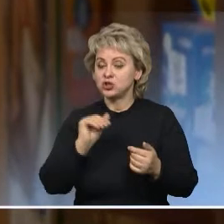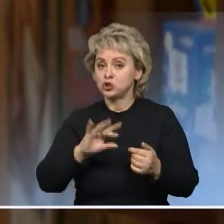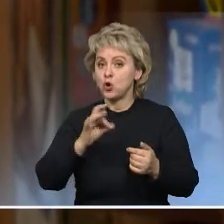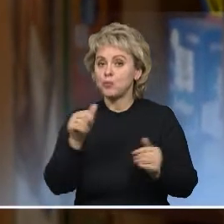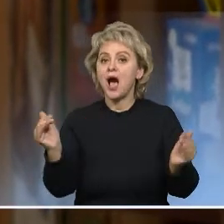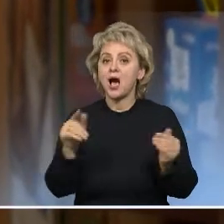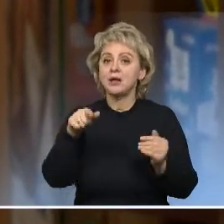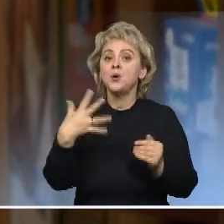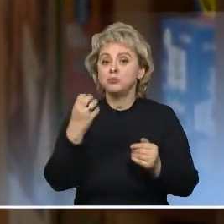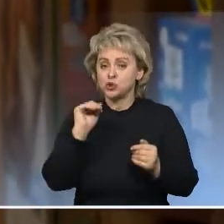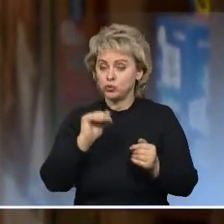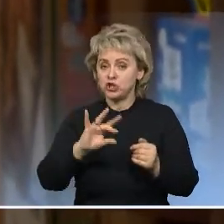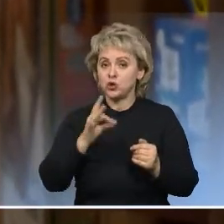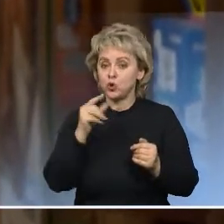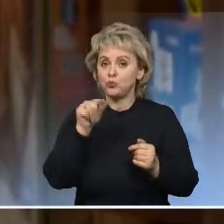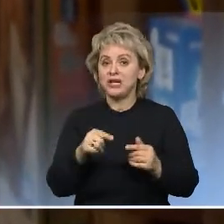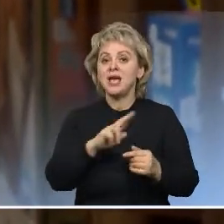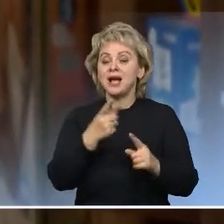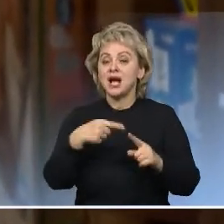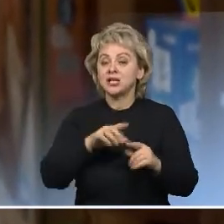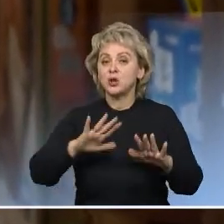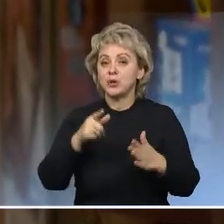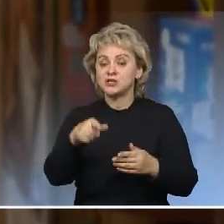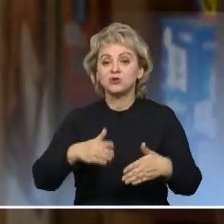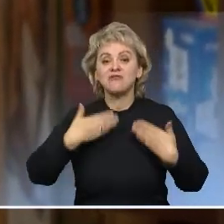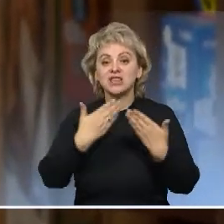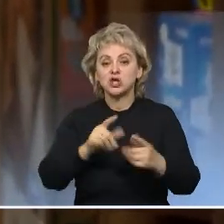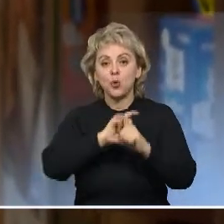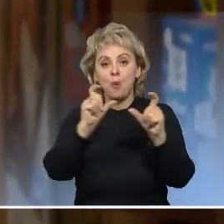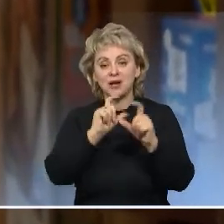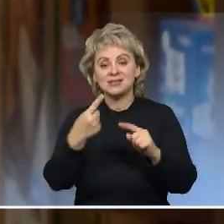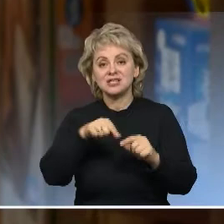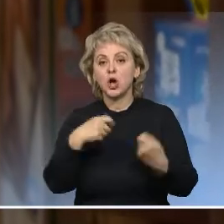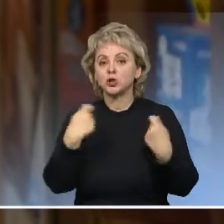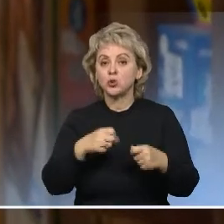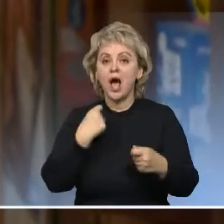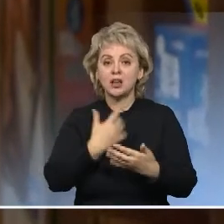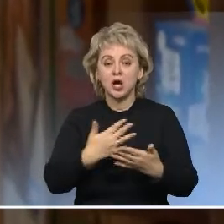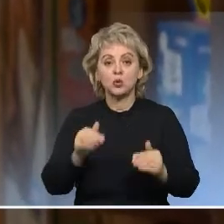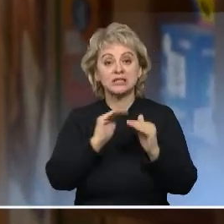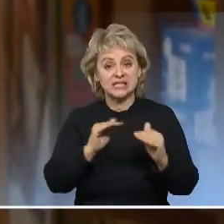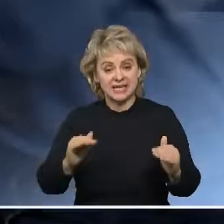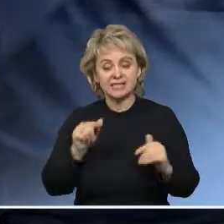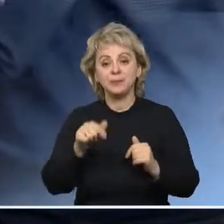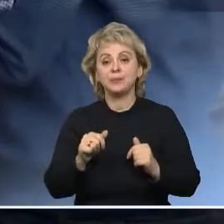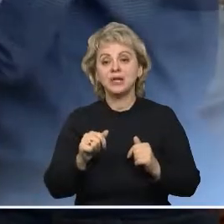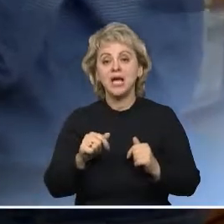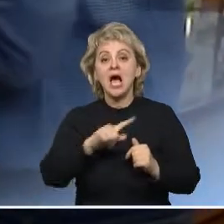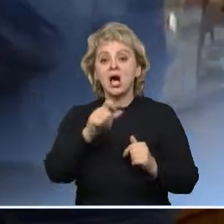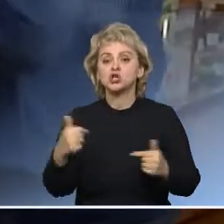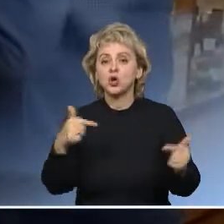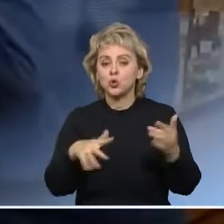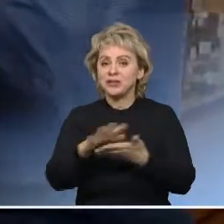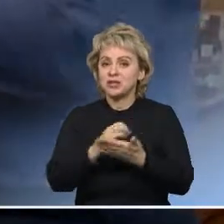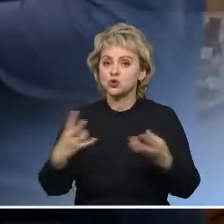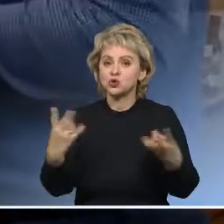а минимум на 500 тысяч рублей, как это происходит в отношении магазина, который продает алкоголь несовершеннолетнему. А за грубые